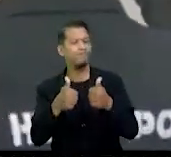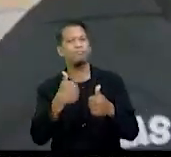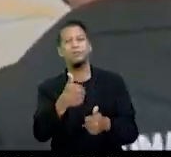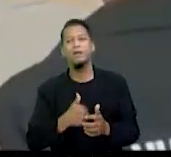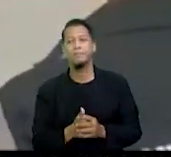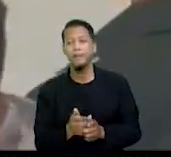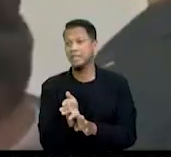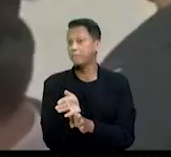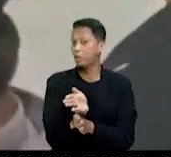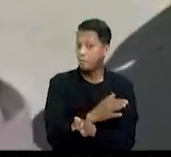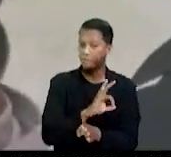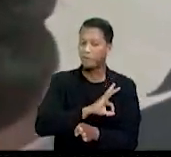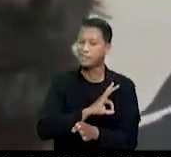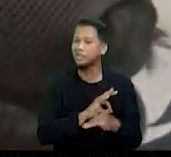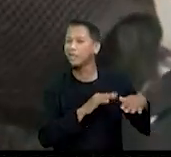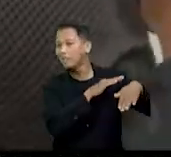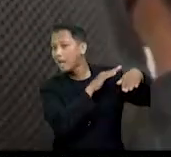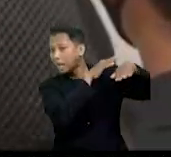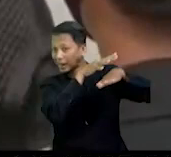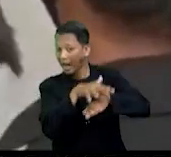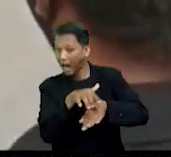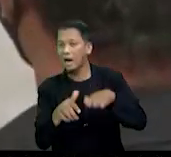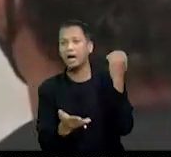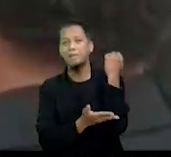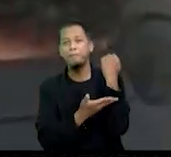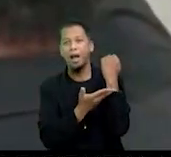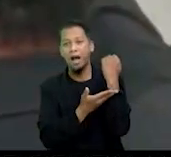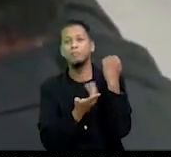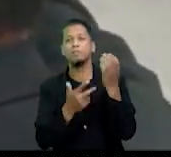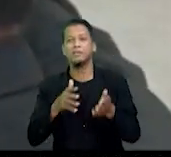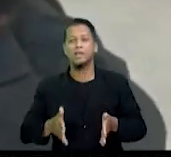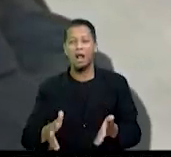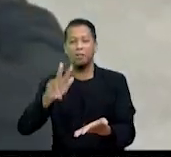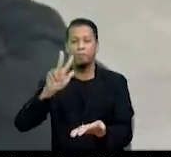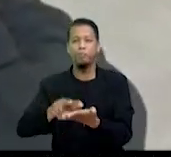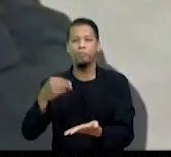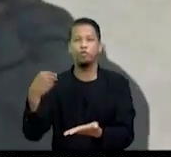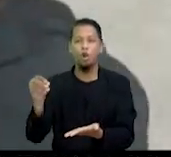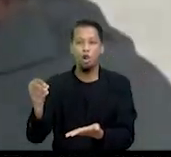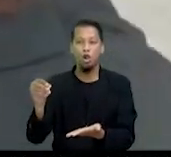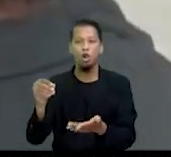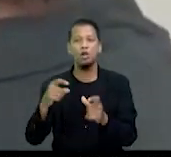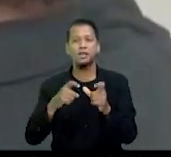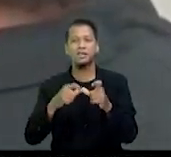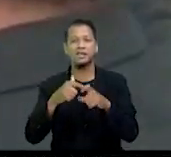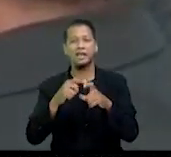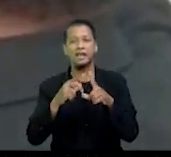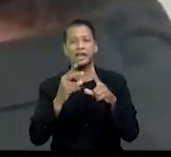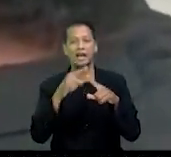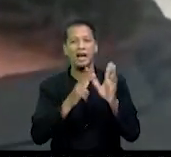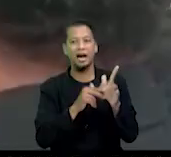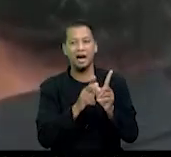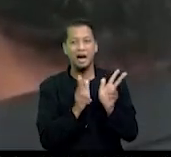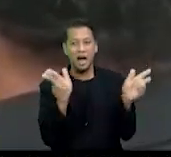Sebelumnya, kunjungan Presiden Joko Widodo ke Lebak, Banten berkenaan dalam peresmian Jalan Tol Serang Panimbang Seksi 1 Rengkas Bituk. Pembangunan